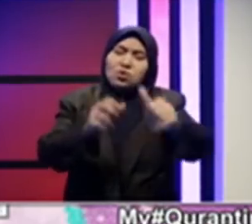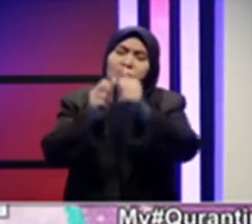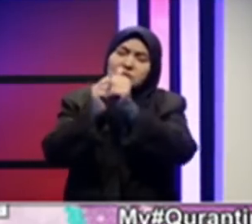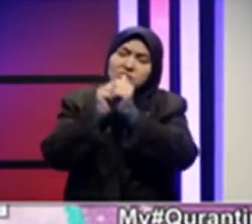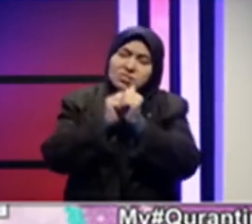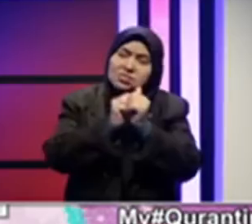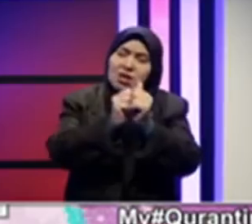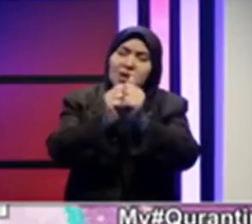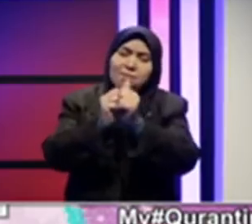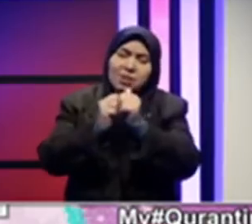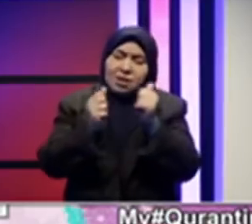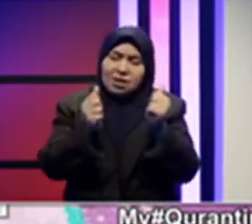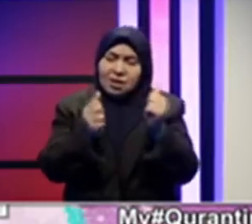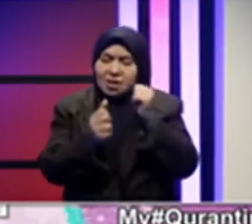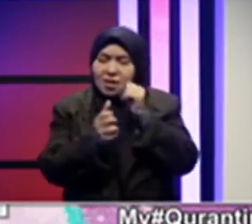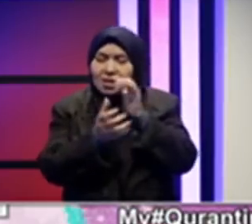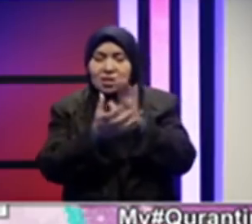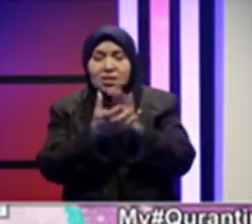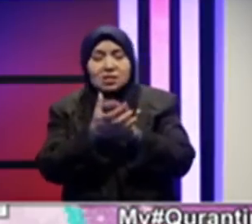أنتم